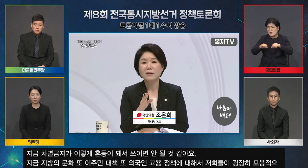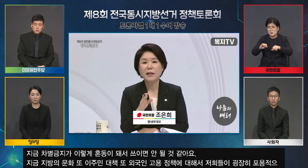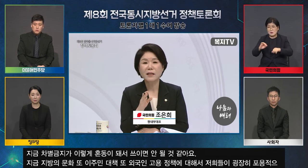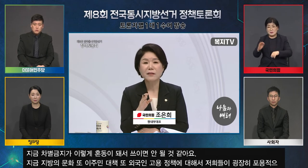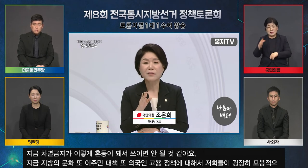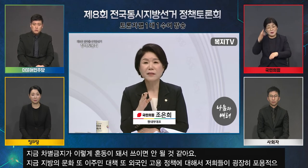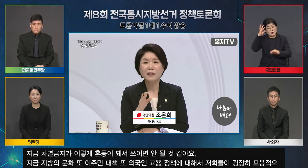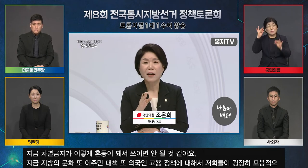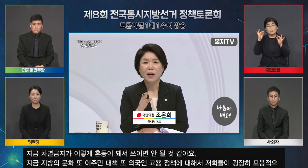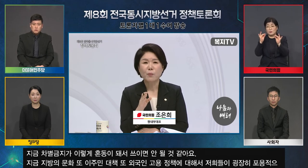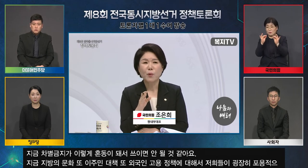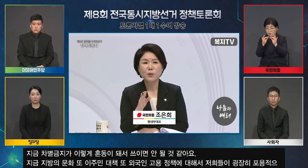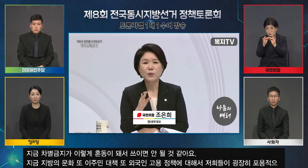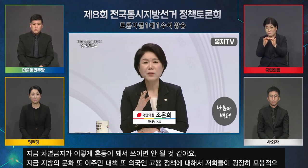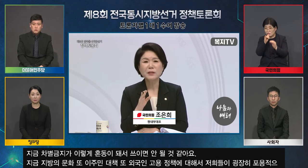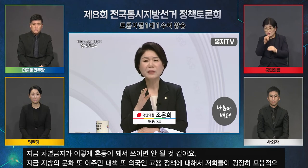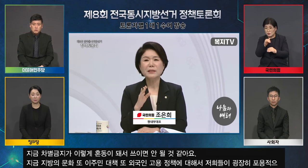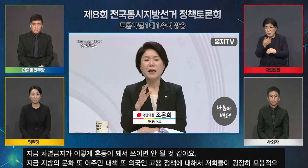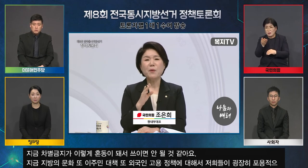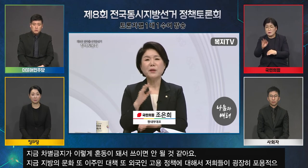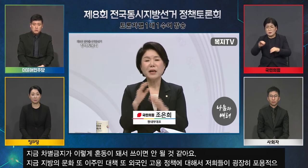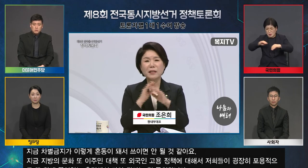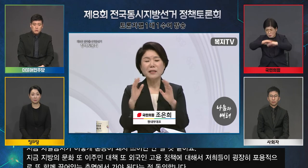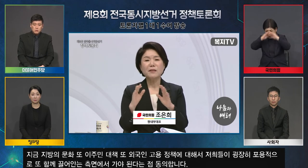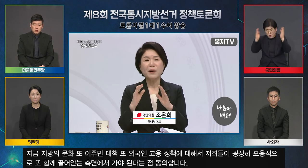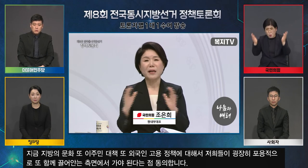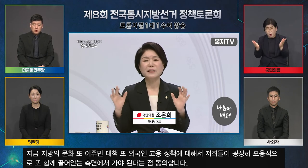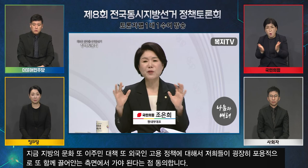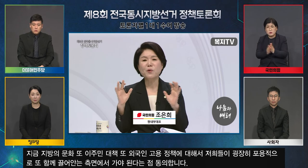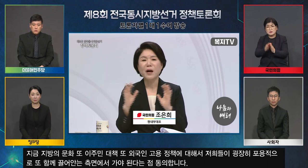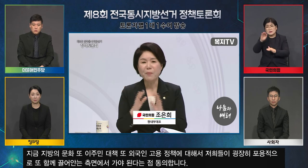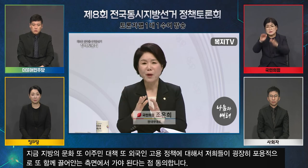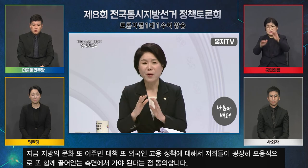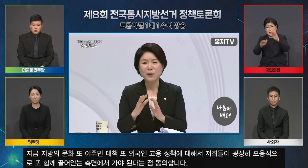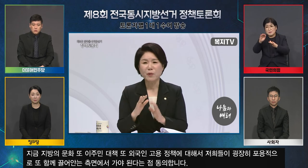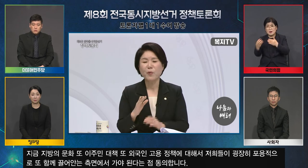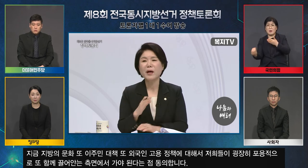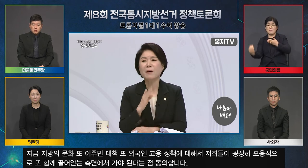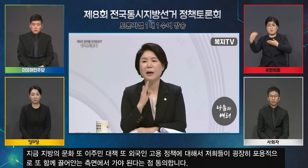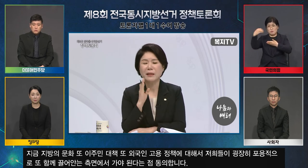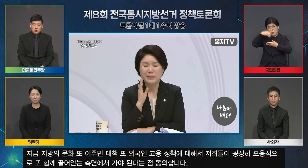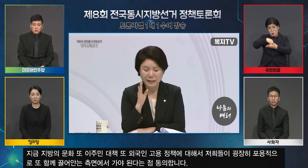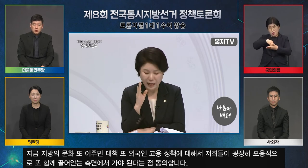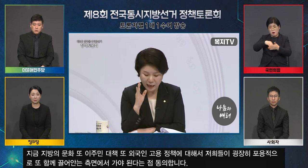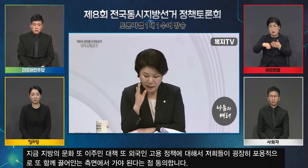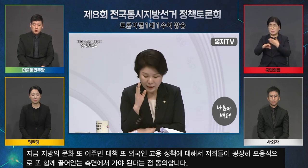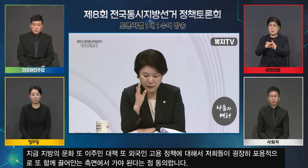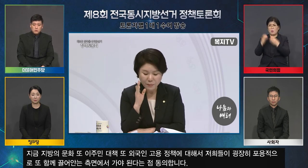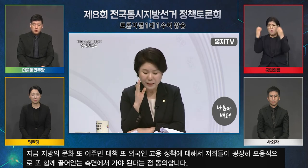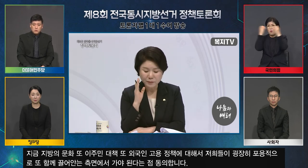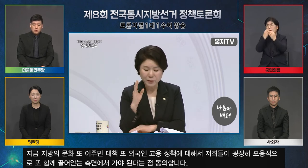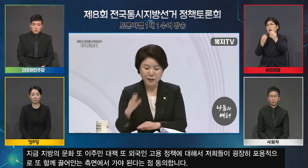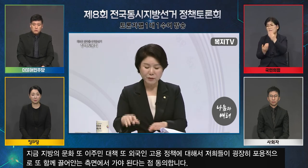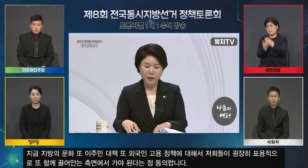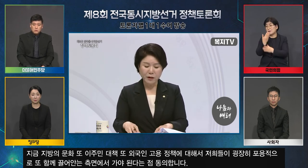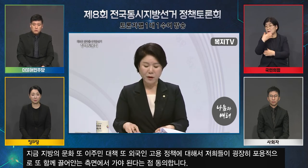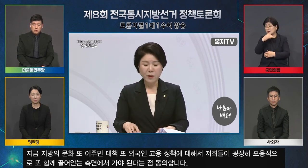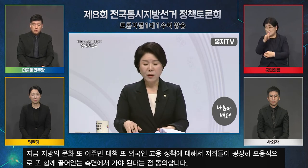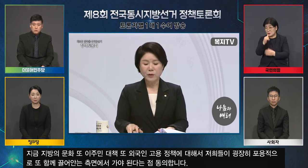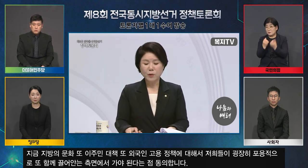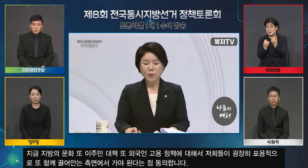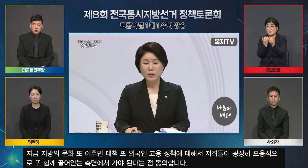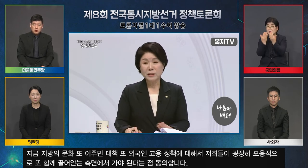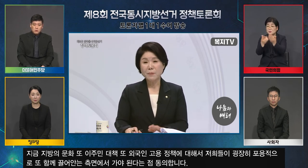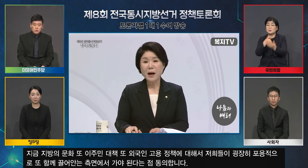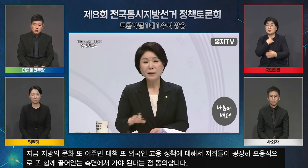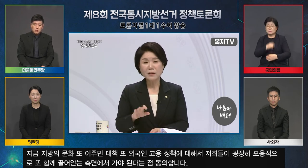그러나 이것을 모든 차별이라는 이름에 같이 놓고 하면 오해가 많아진다. 이런 말씀을 드리고요.